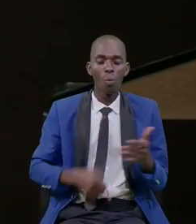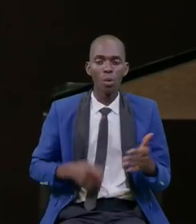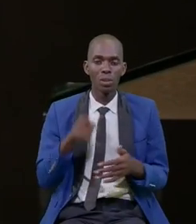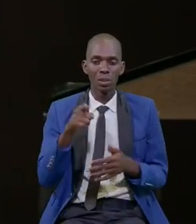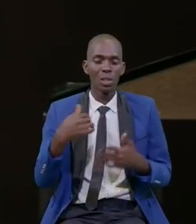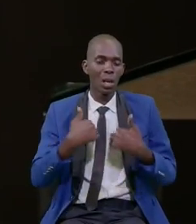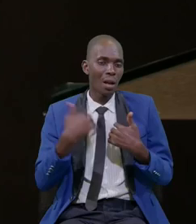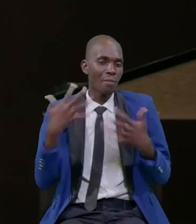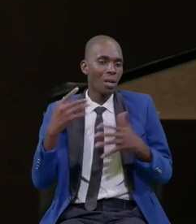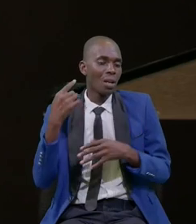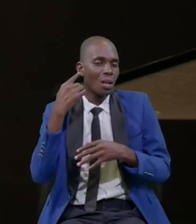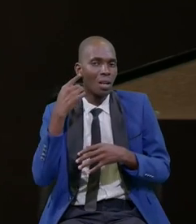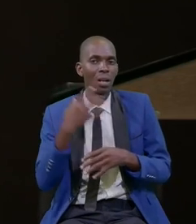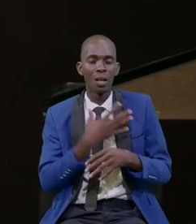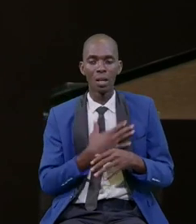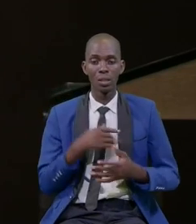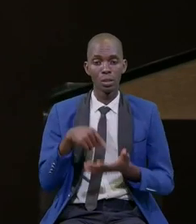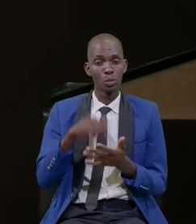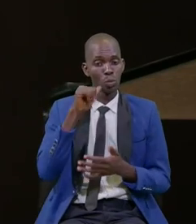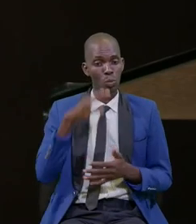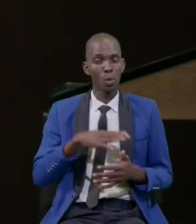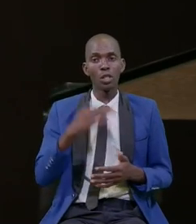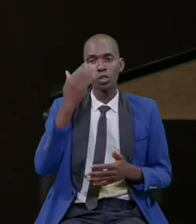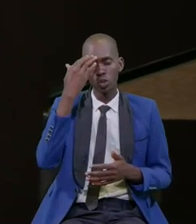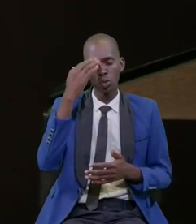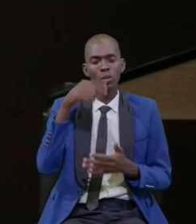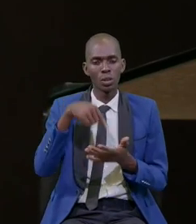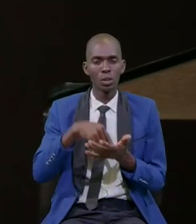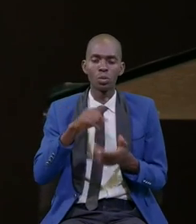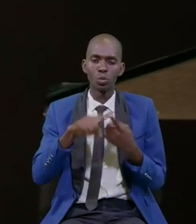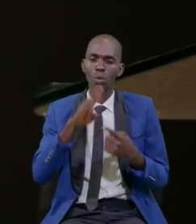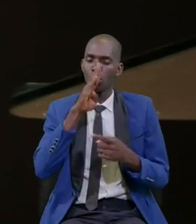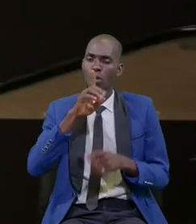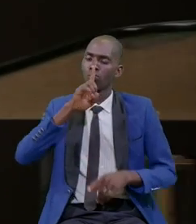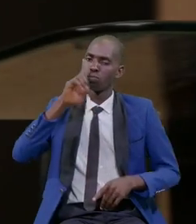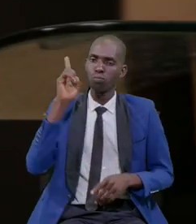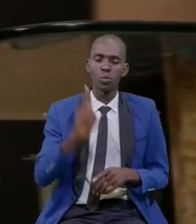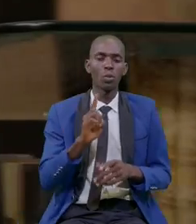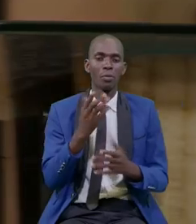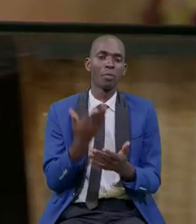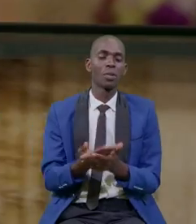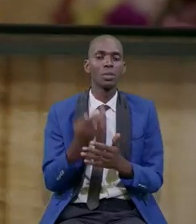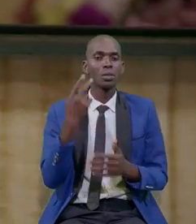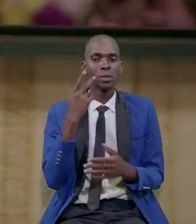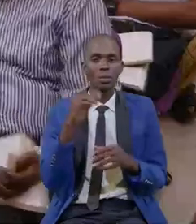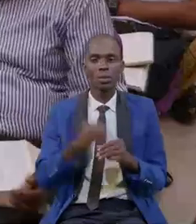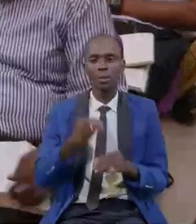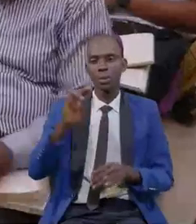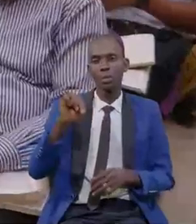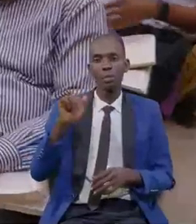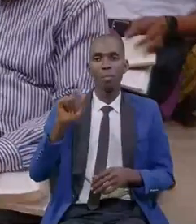ce qu'elle a appris. Elle savait que ceci, c'est une vérité. Allons à Matthieu 13.